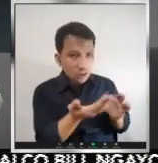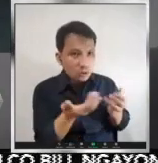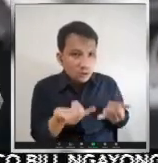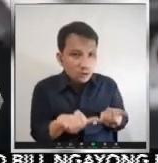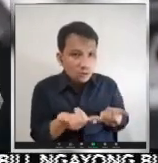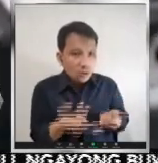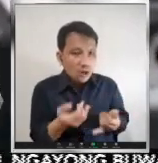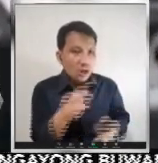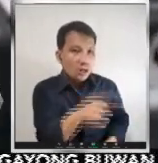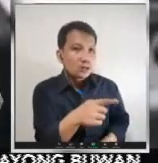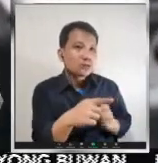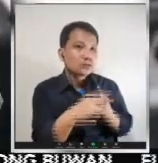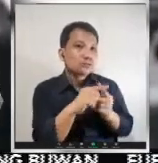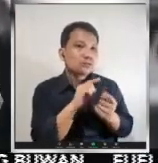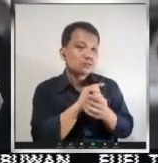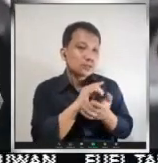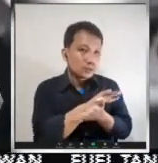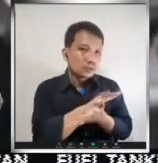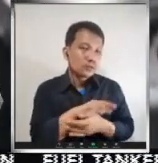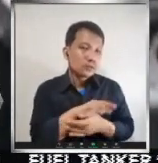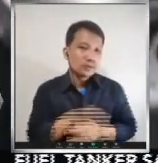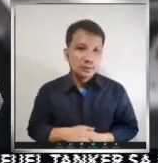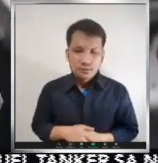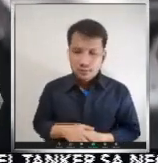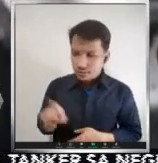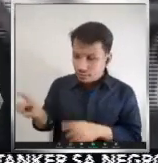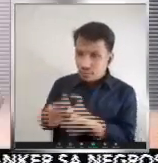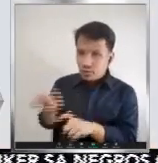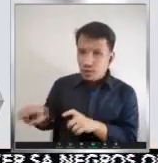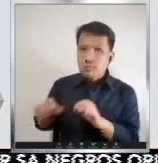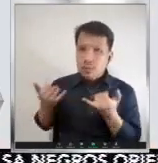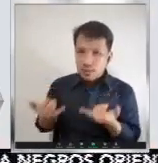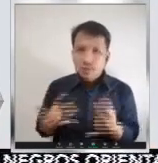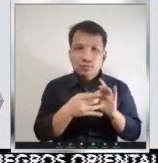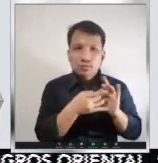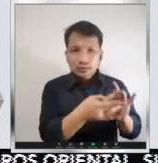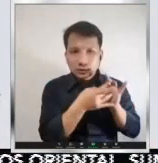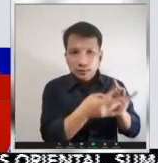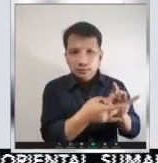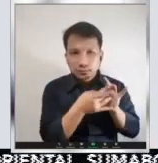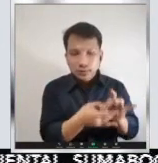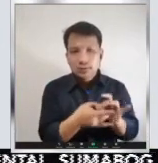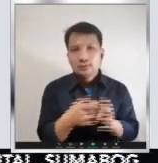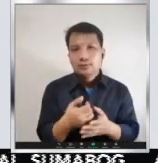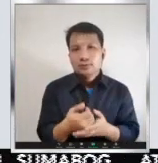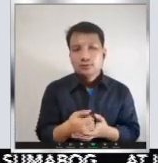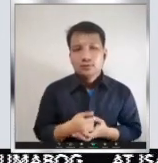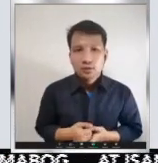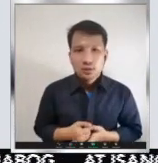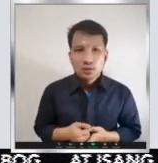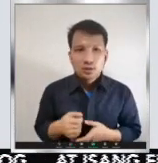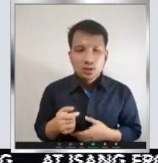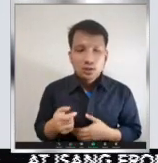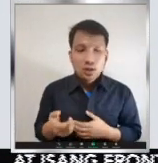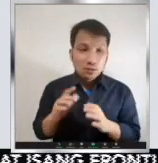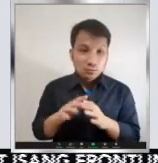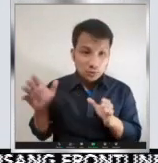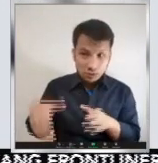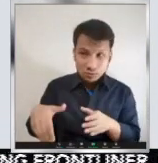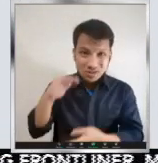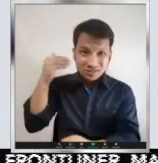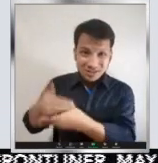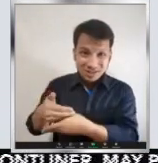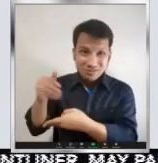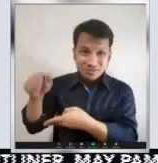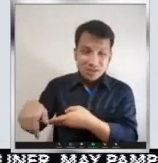help us. Kailangan talaga natin mag-cooperate, mag-coordinate. Naka-lockdown naman ang isang buong purok sa Barangay Bagumbang sa